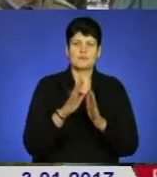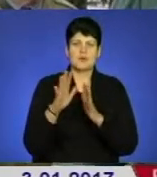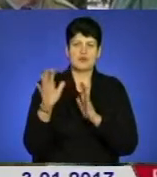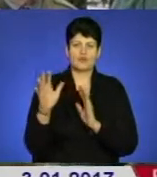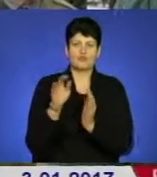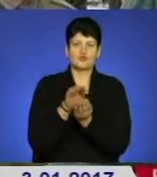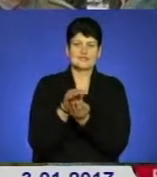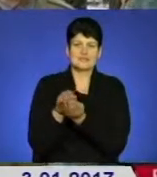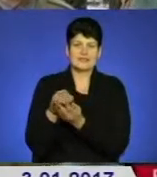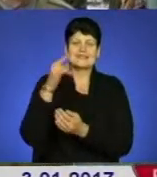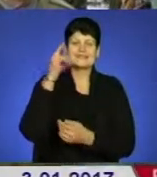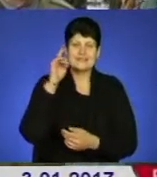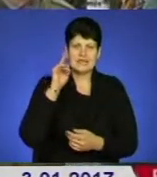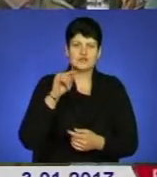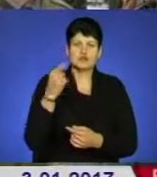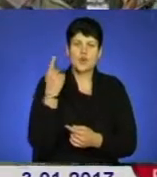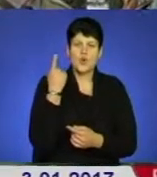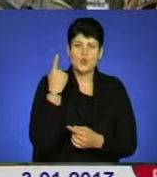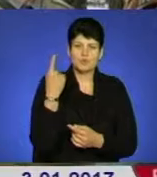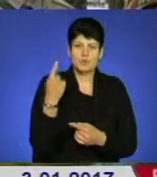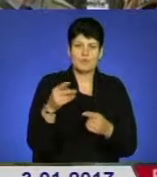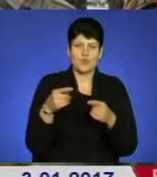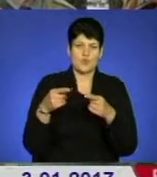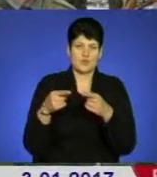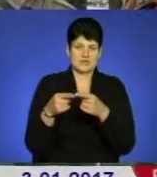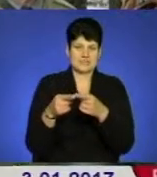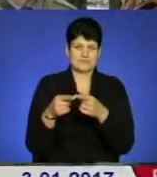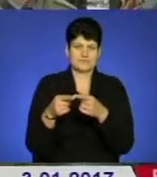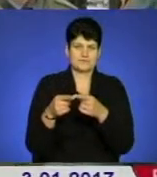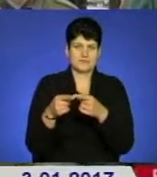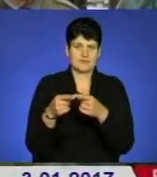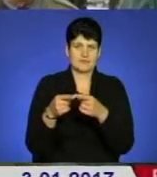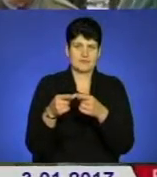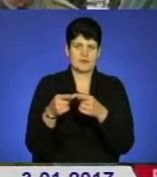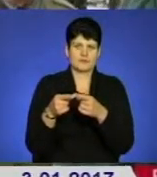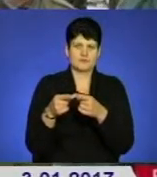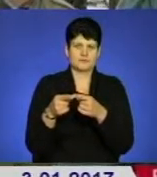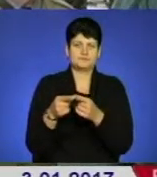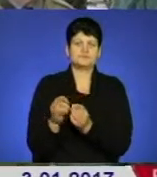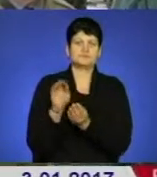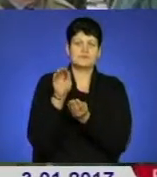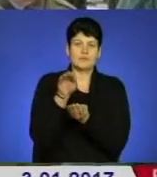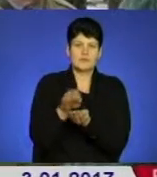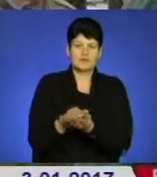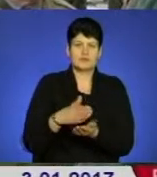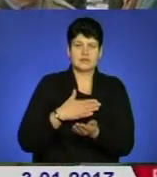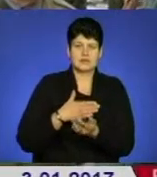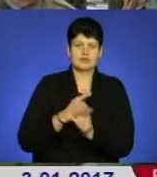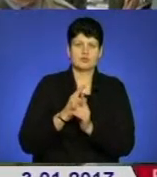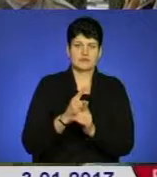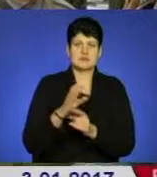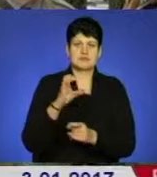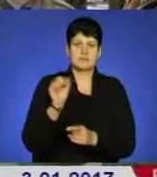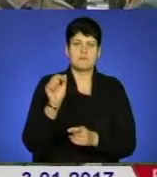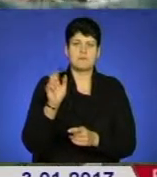цвинтарі, це знає, що на одному розі скверу лежить похований наш провідник Степан